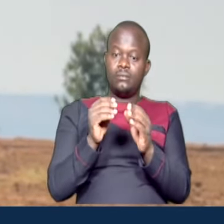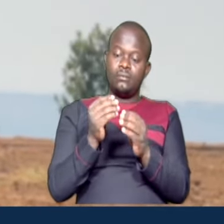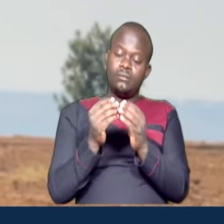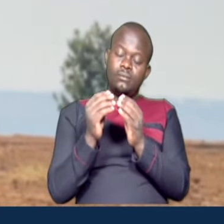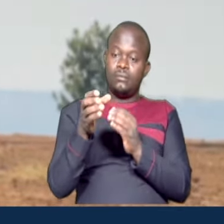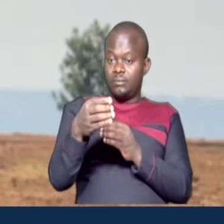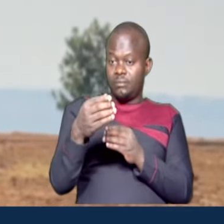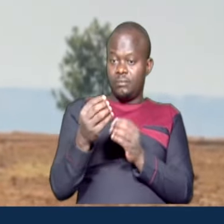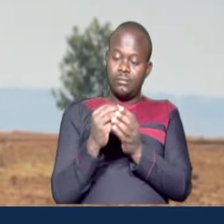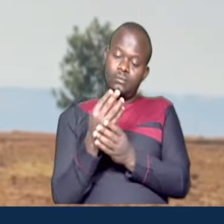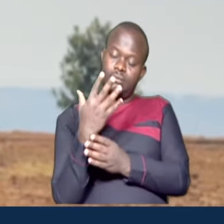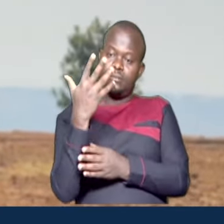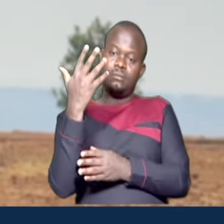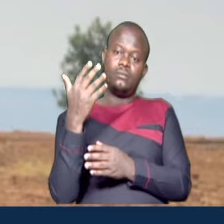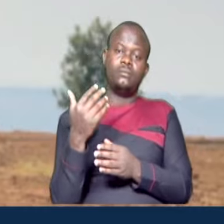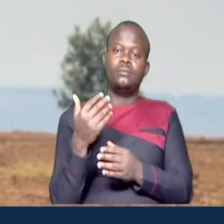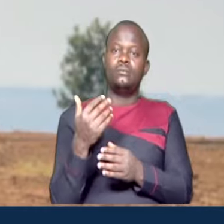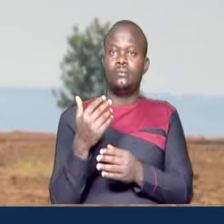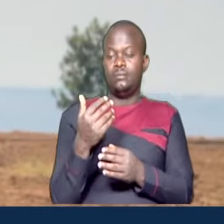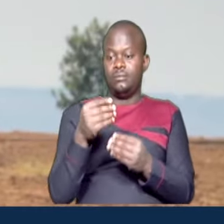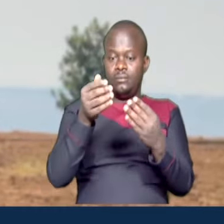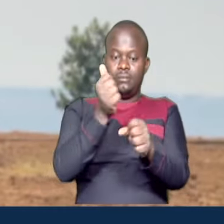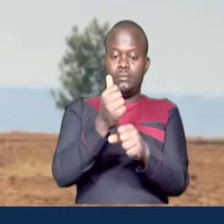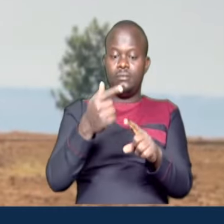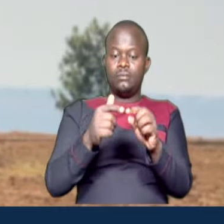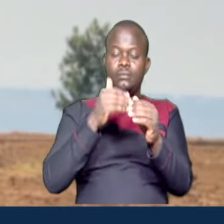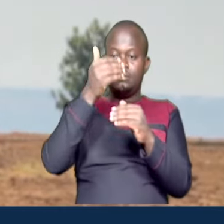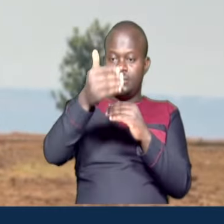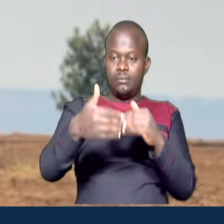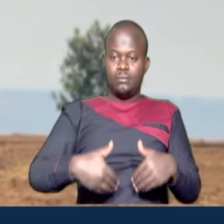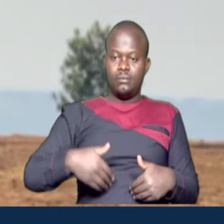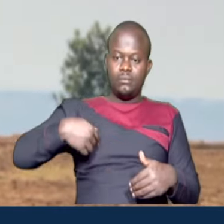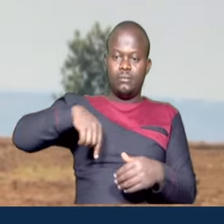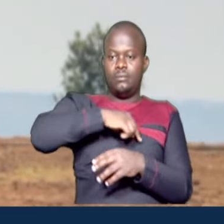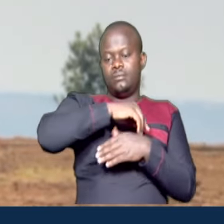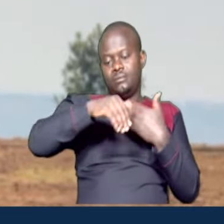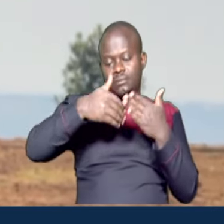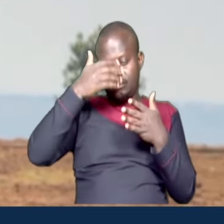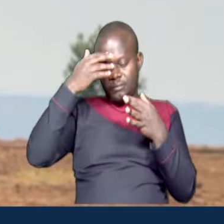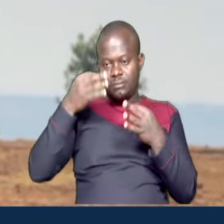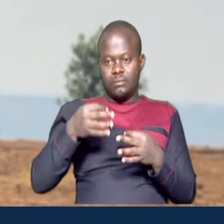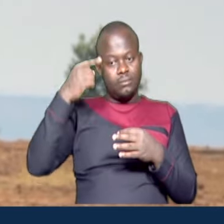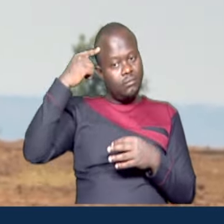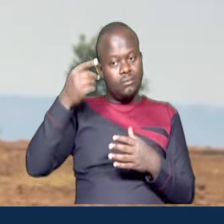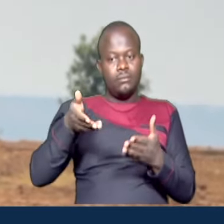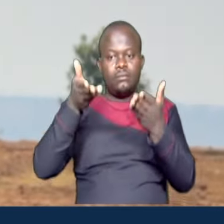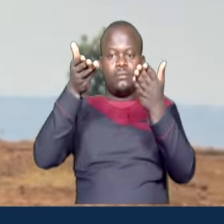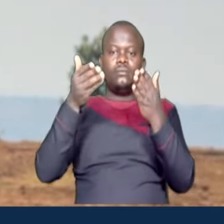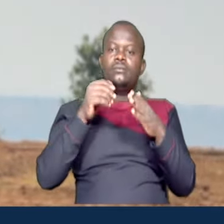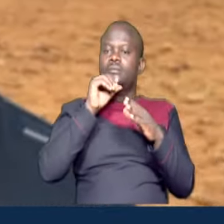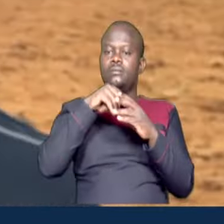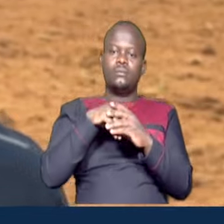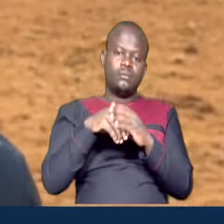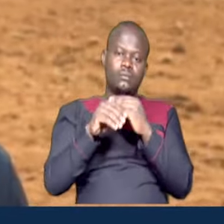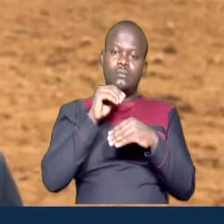biboneke zahawe akazi bityo urubyiruko rwacu rwose ubu turi mu ngamba imyumvire yazamutse ntabakijya mu